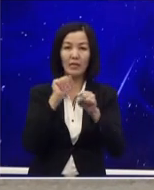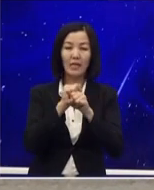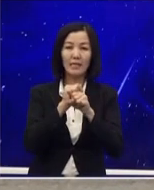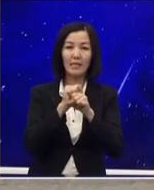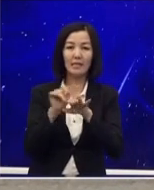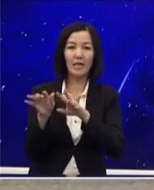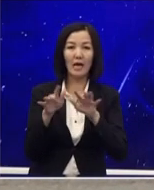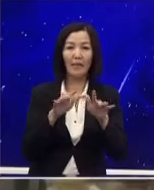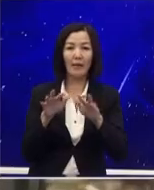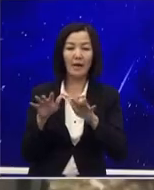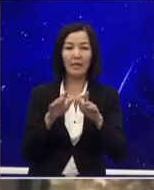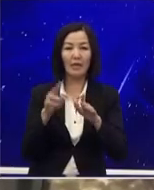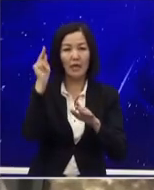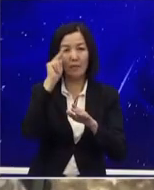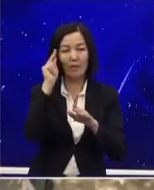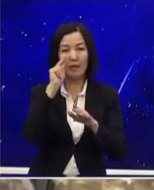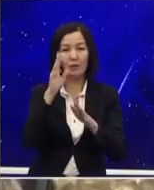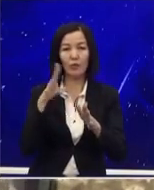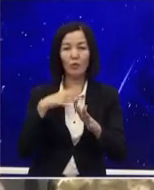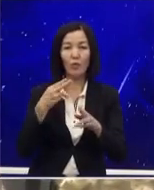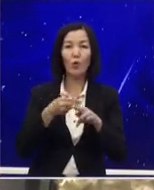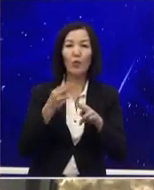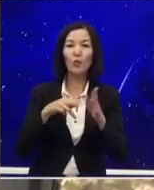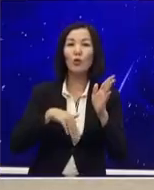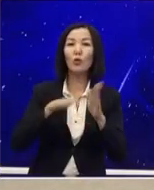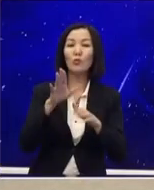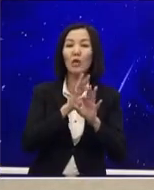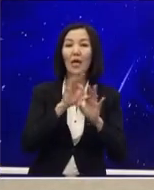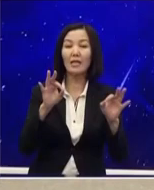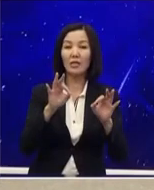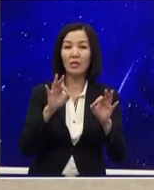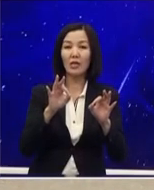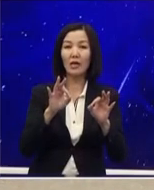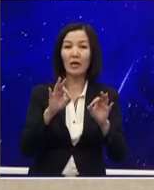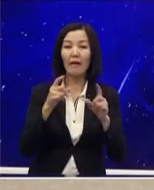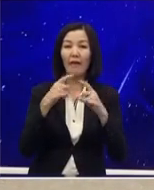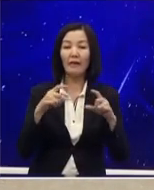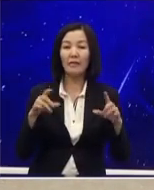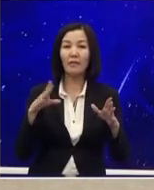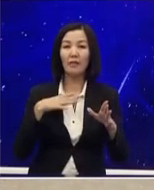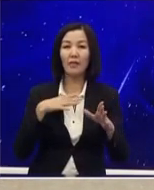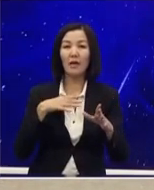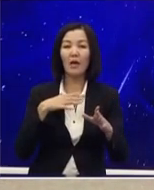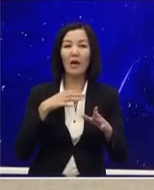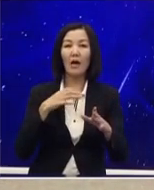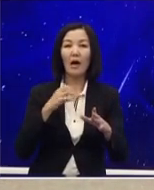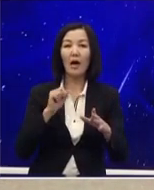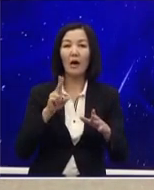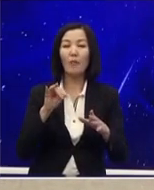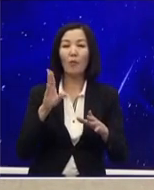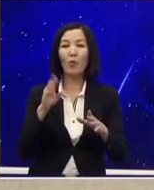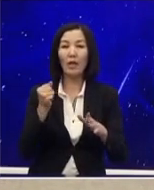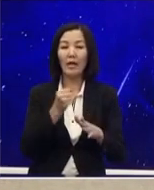оператор мамандығы бойынша өттім. Өте жақсы деген бағаға тапсырдым. Енді Ақмола облысындағы әуе қорғанысы күштерінің